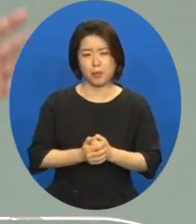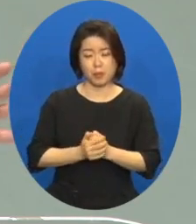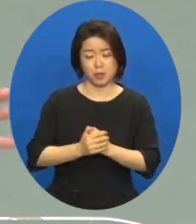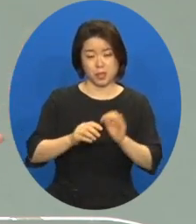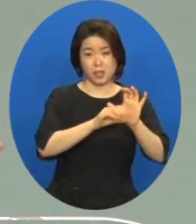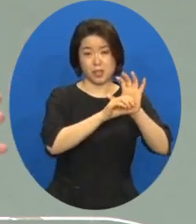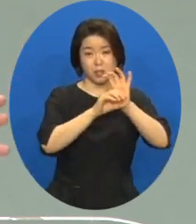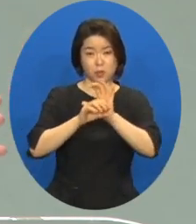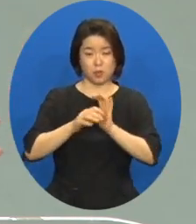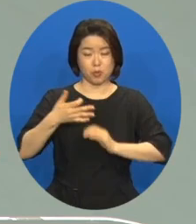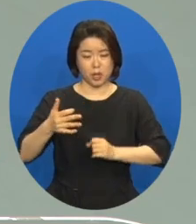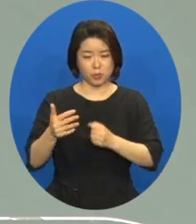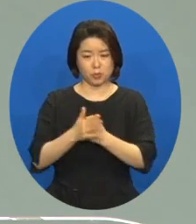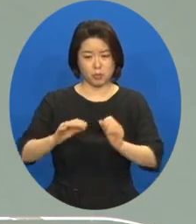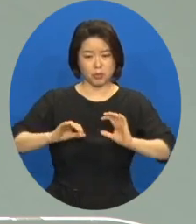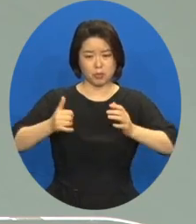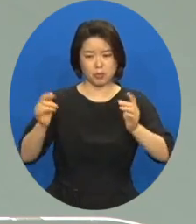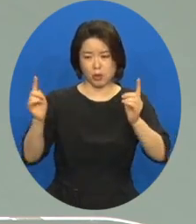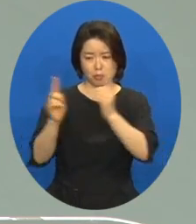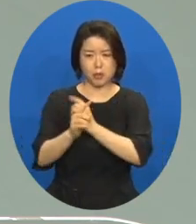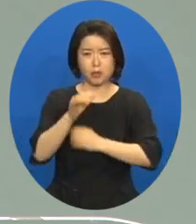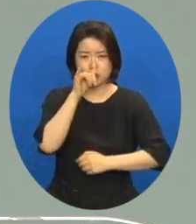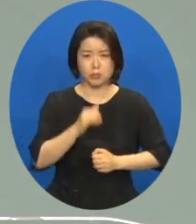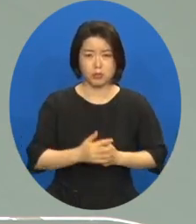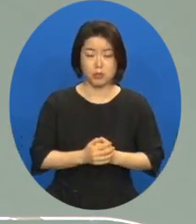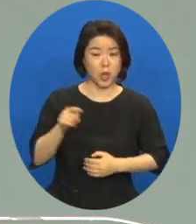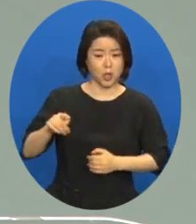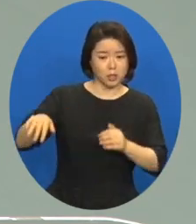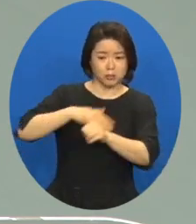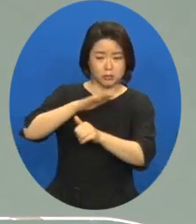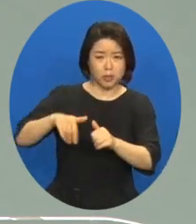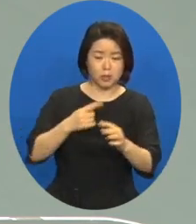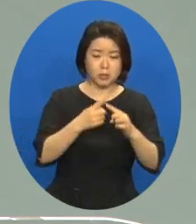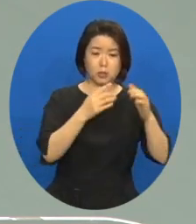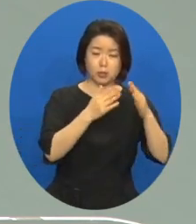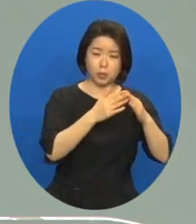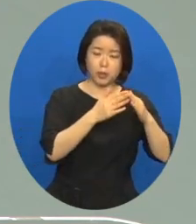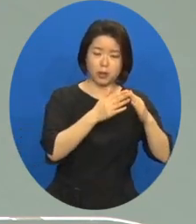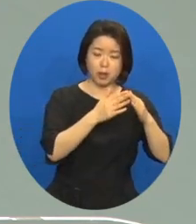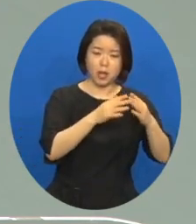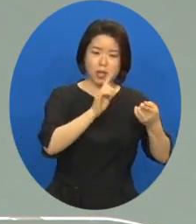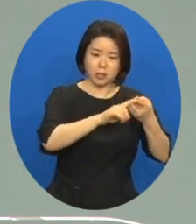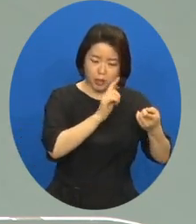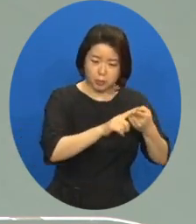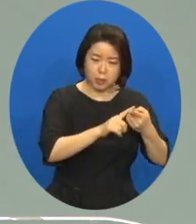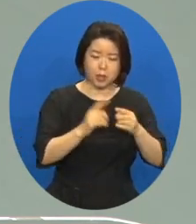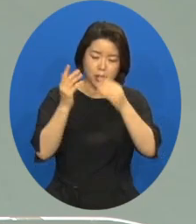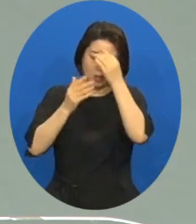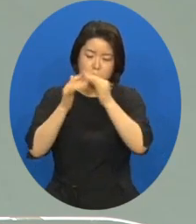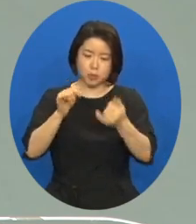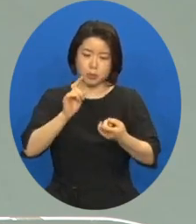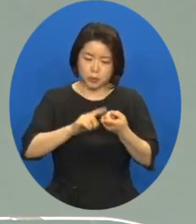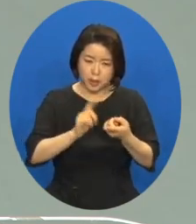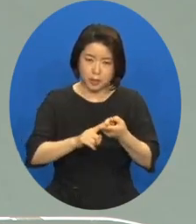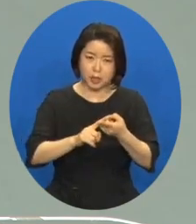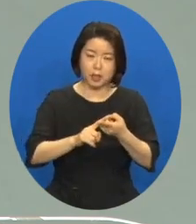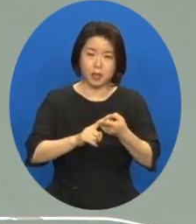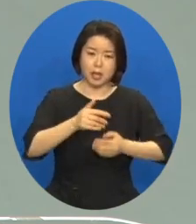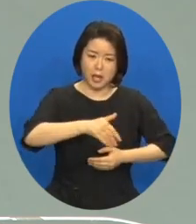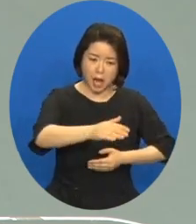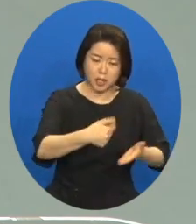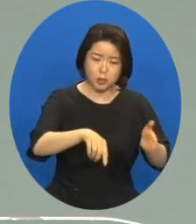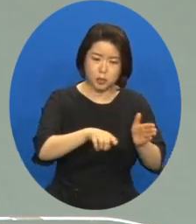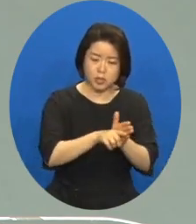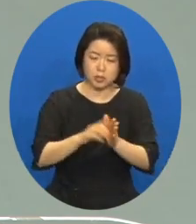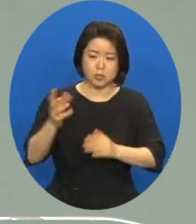세상은 완전히 변해가고 있는데 이 상황에서 교회가 교회되고 성도가 성도되려면 성령 충만함 밖에는